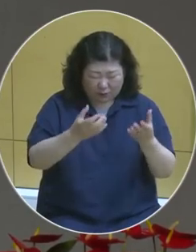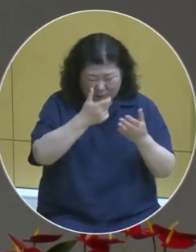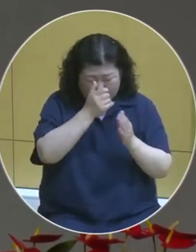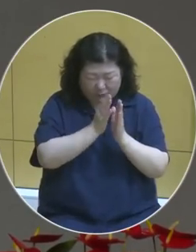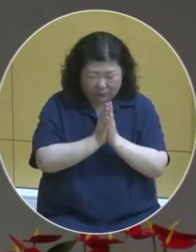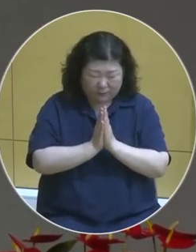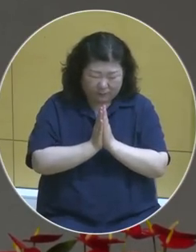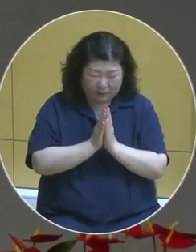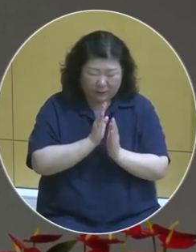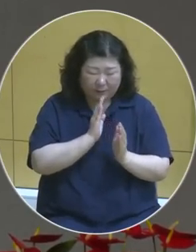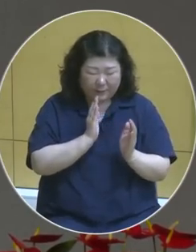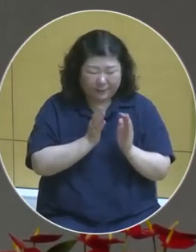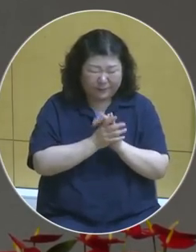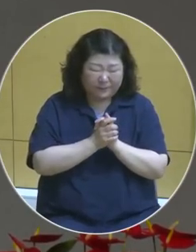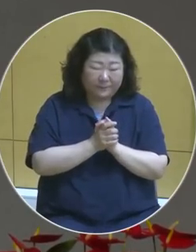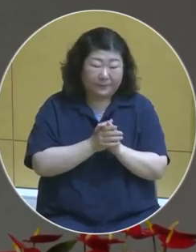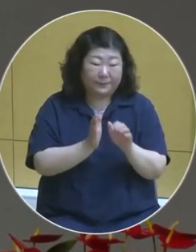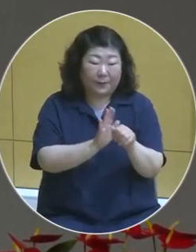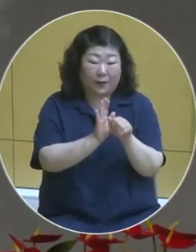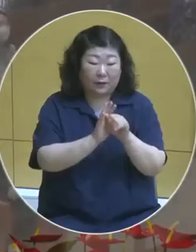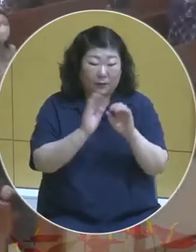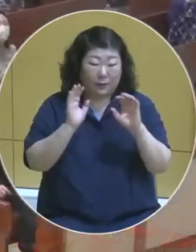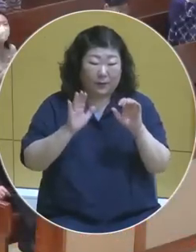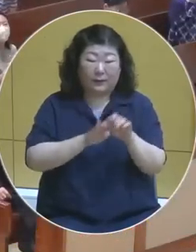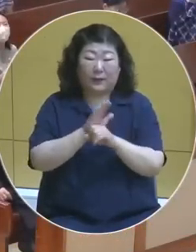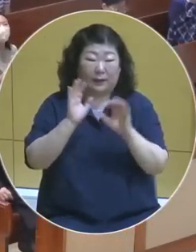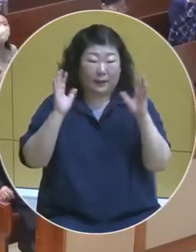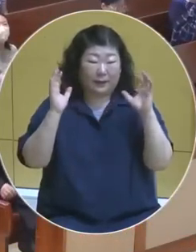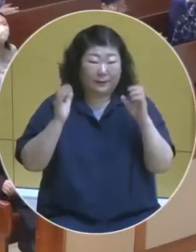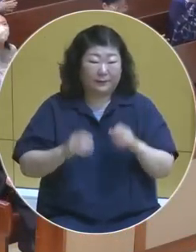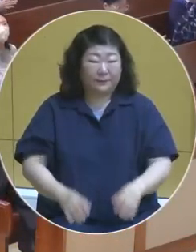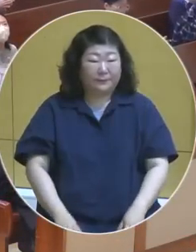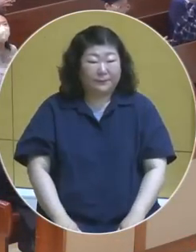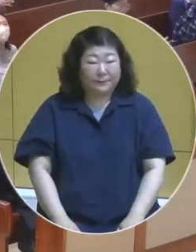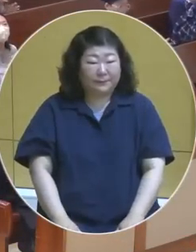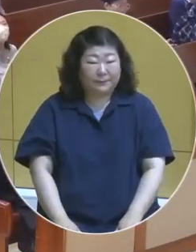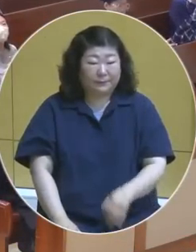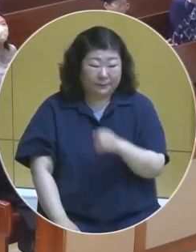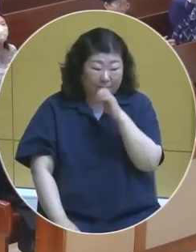기도드리옵나이다. 아멘. 우리 격려와 사랑의 박수 한번 보내주시기 바랍니다. 고맙습니다.